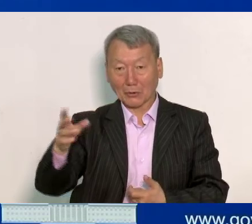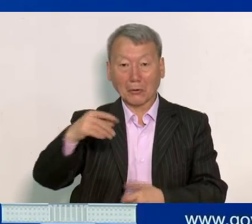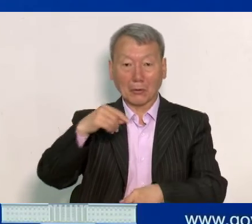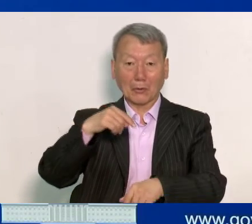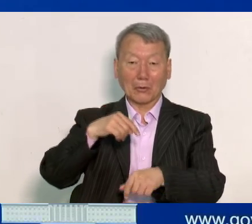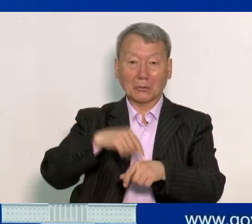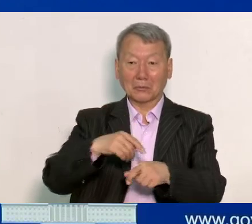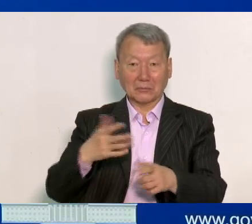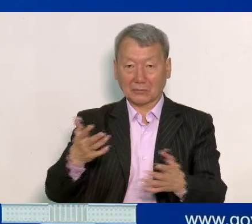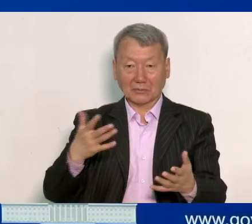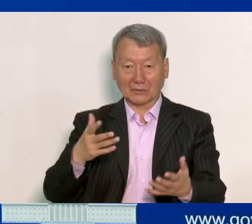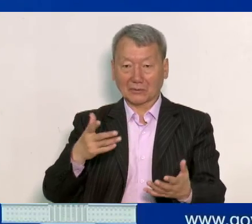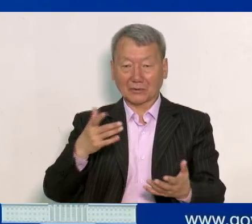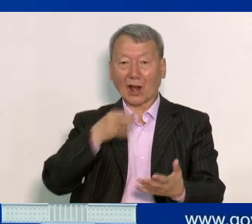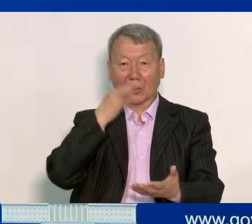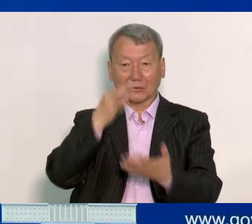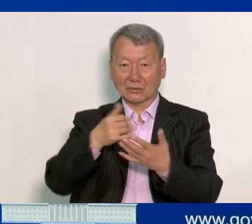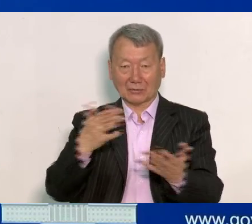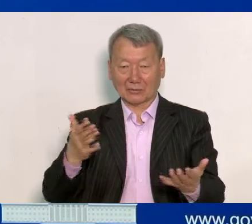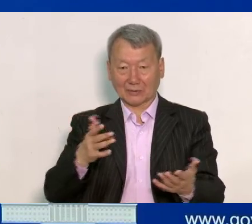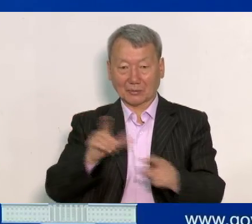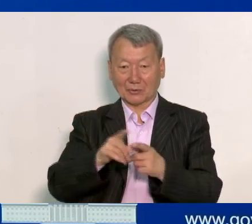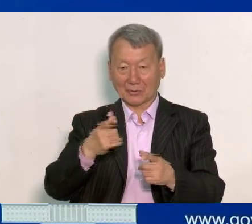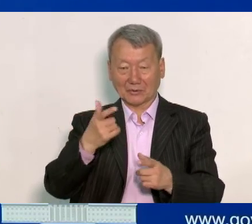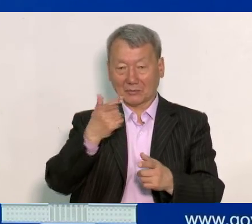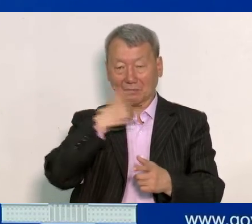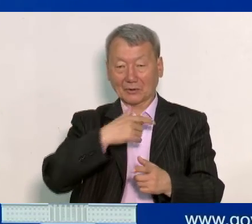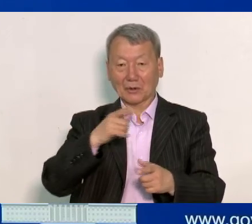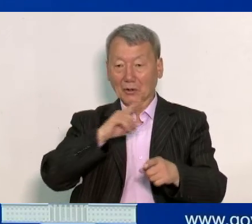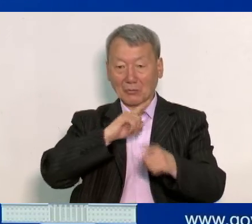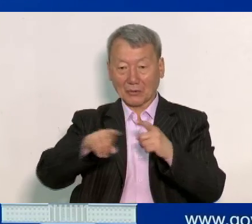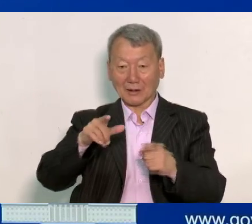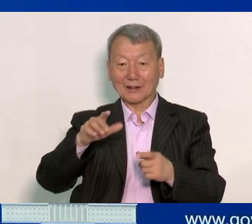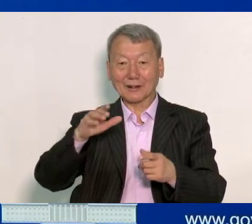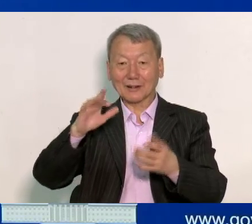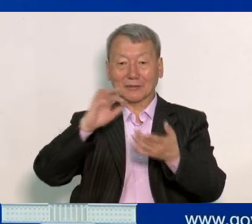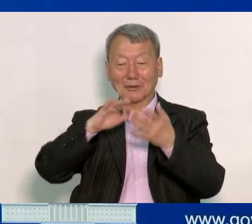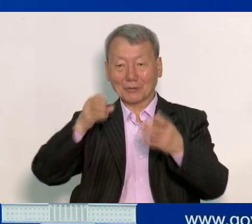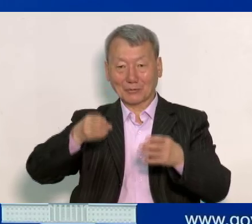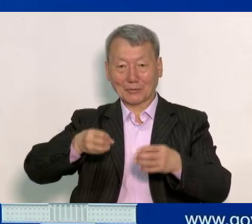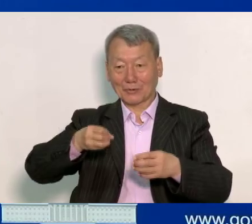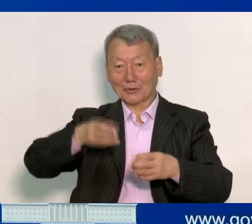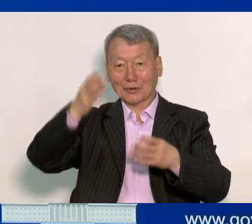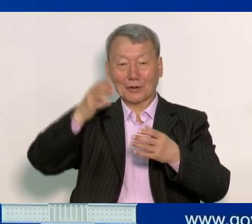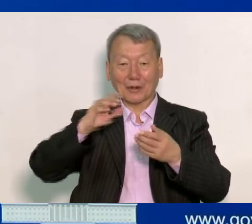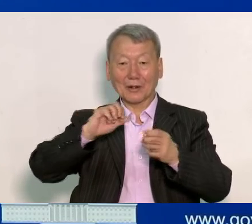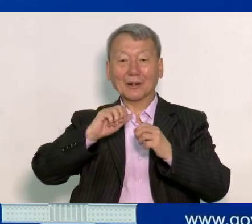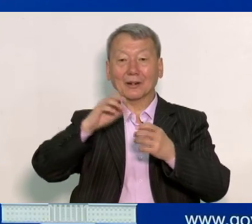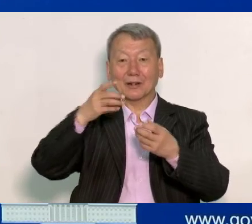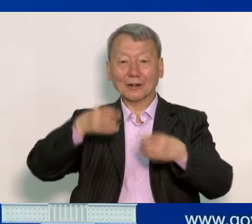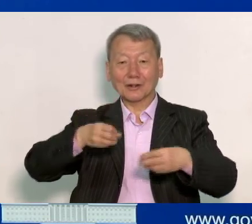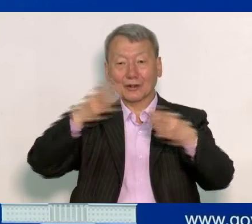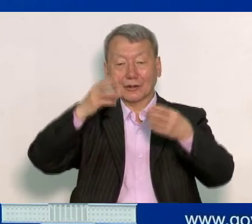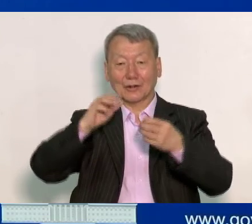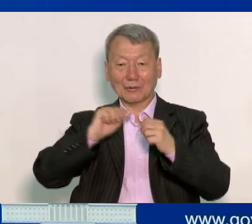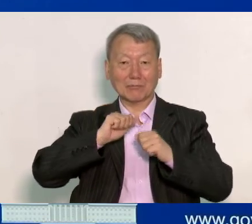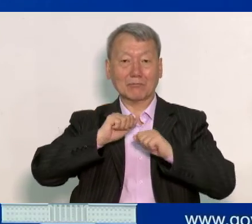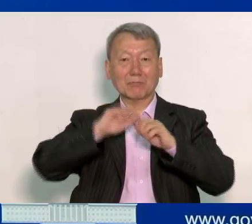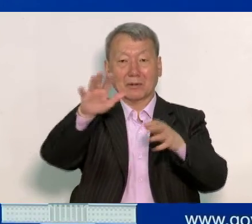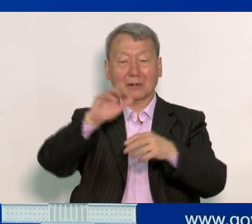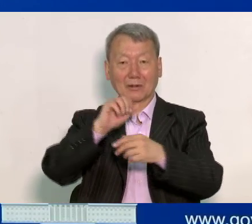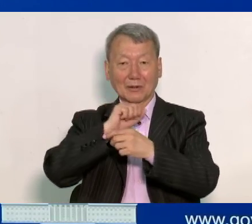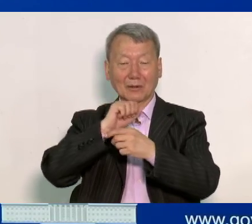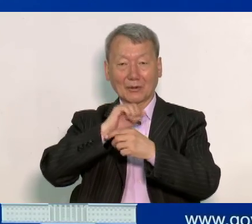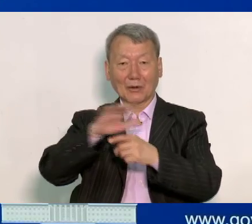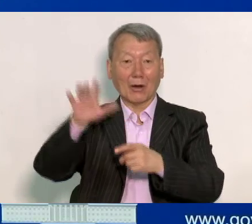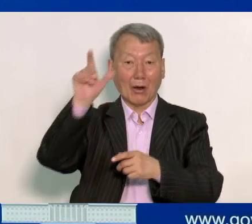безответственно как так поступают и сразу постируют эти материалы на социальных сетях, и